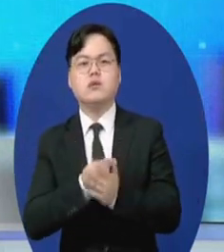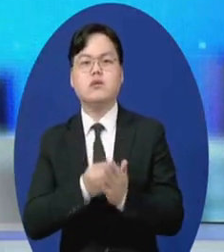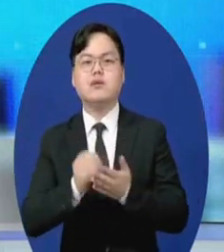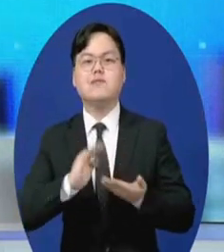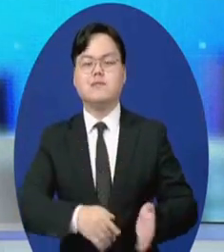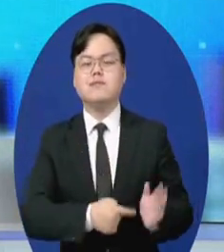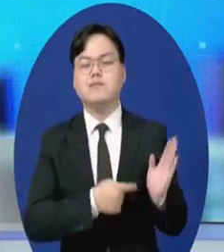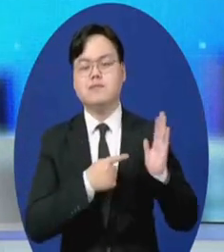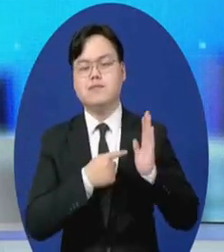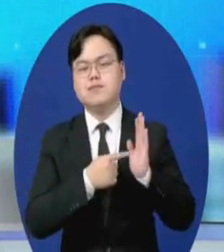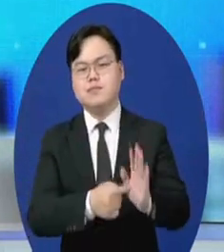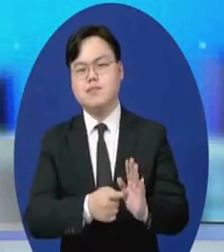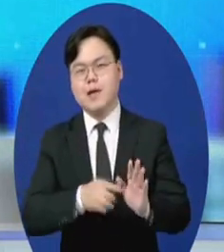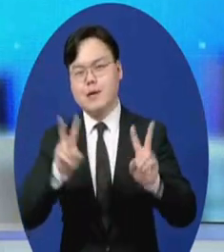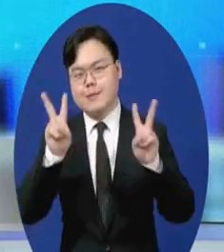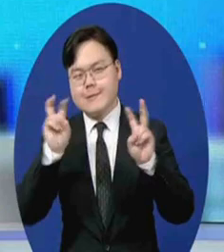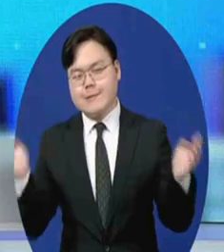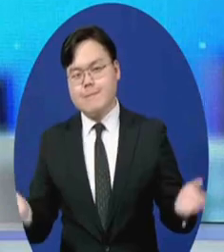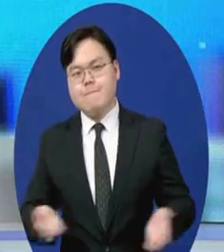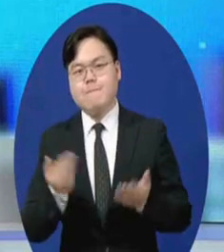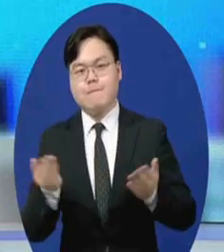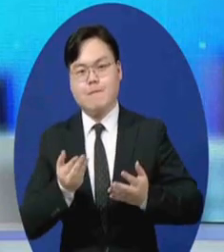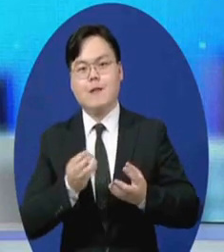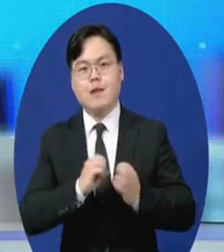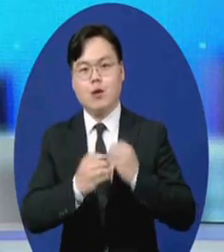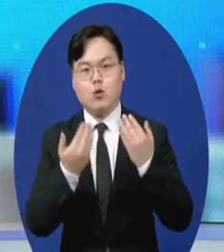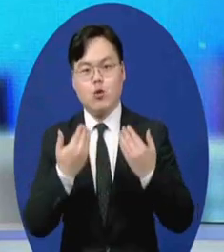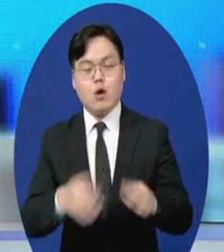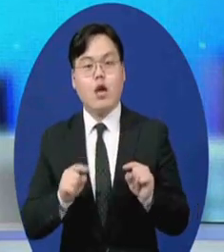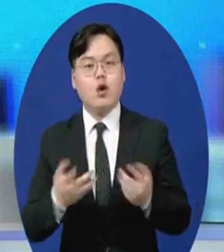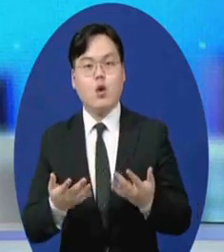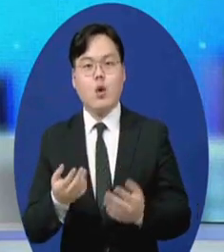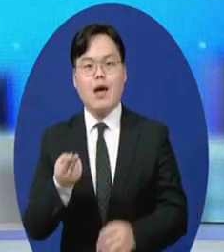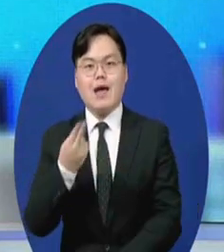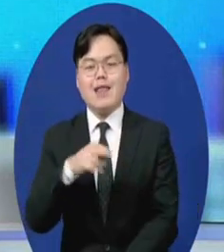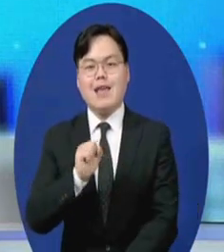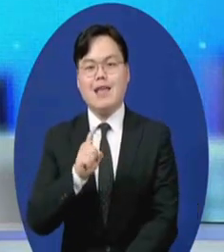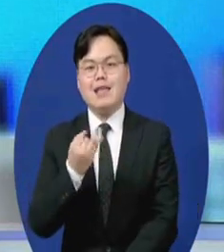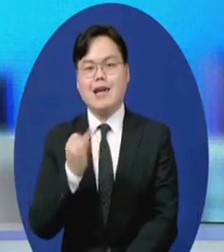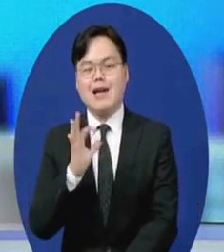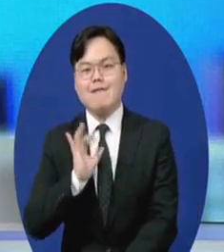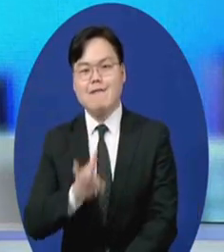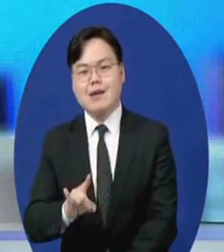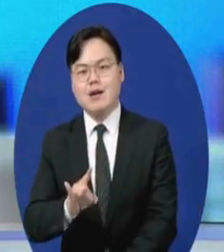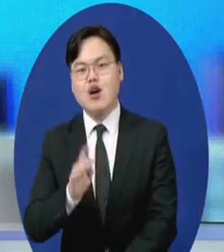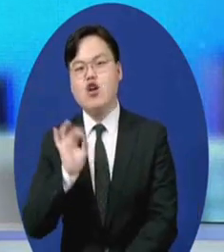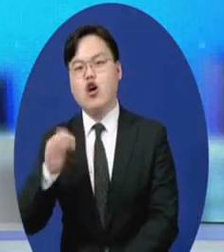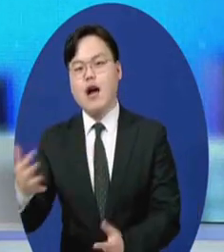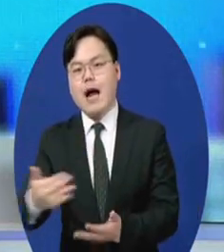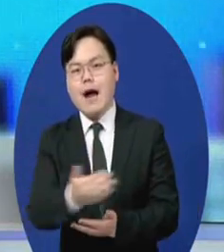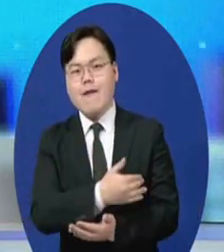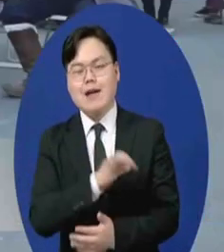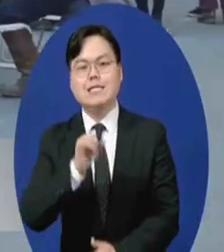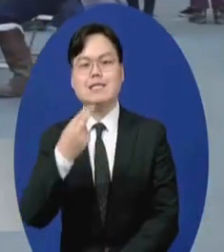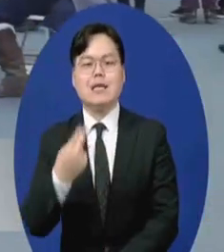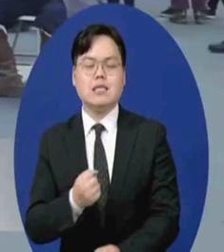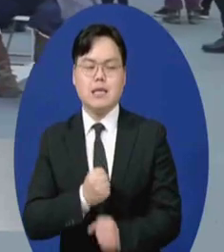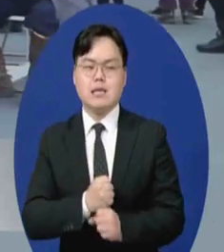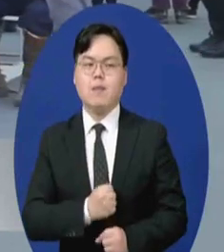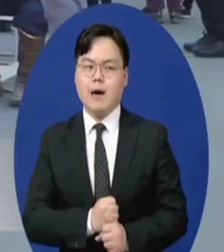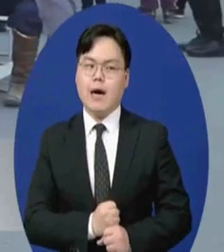журмыг танилцуулах иргэд давалгаа өдрлөг болсон байна. Өдрлөгийн үеэр давхар авах явуулын станц ажиллажээ.